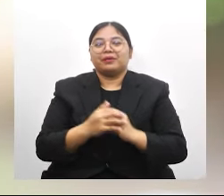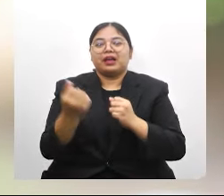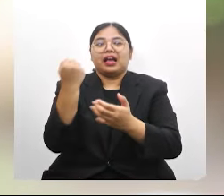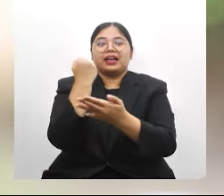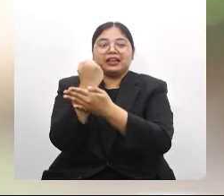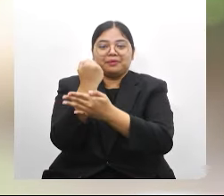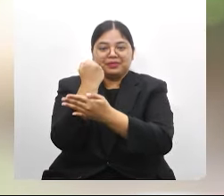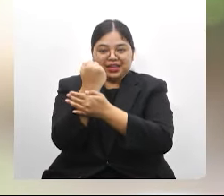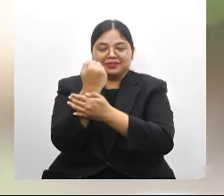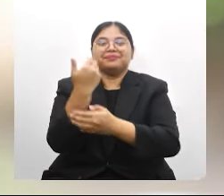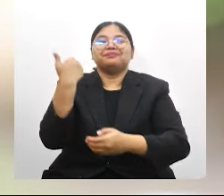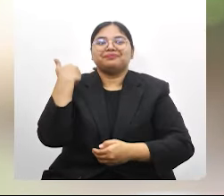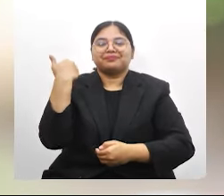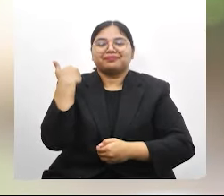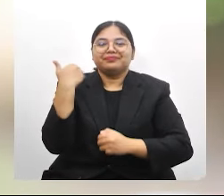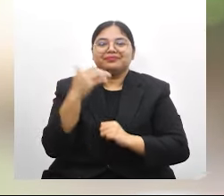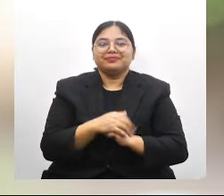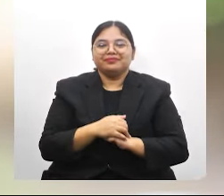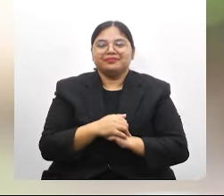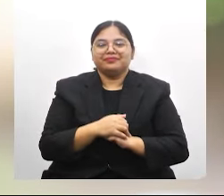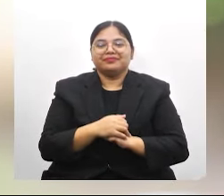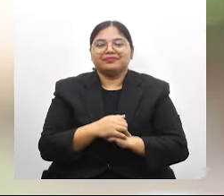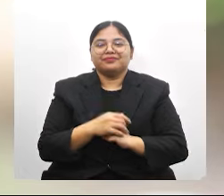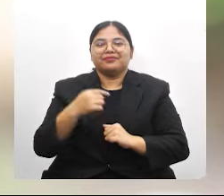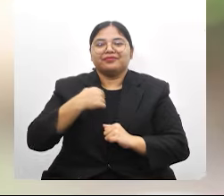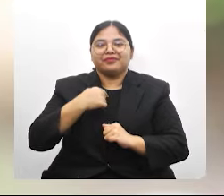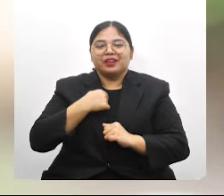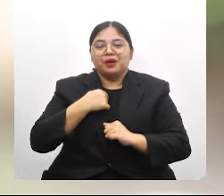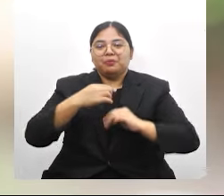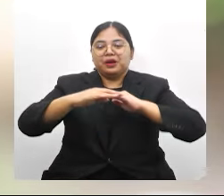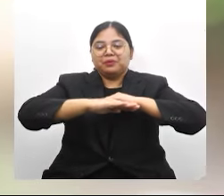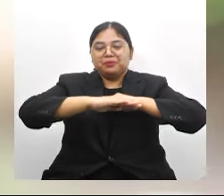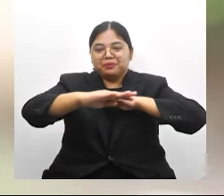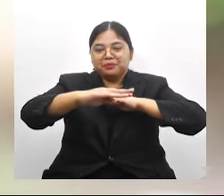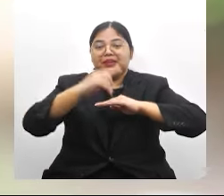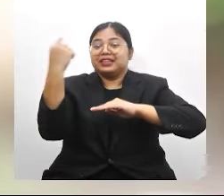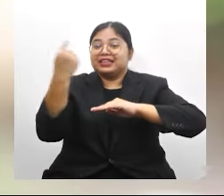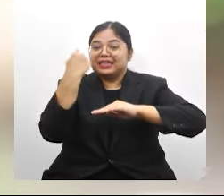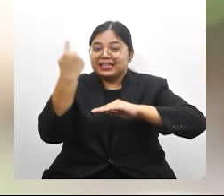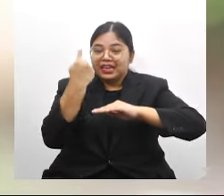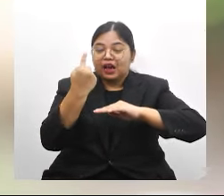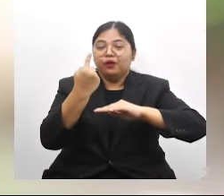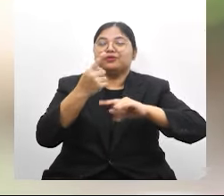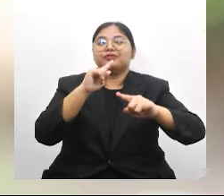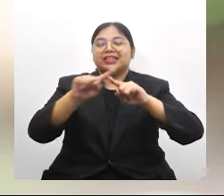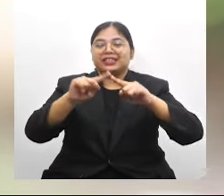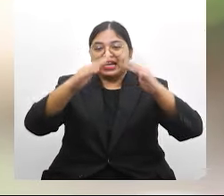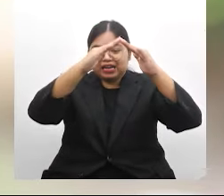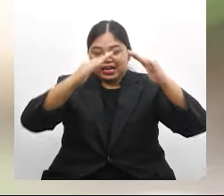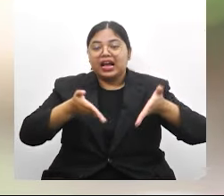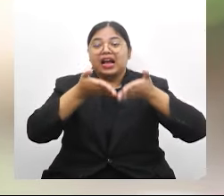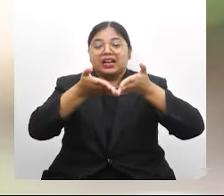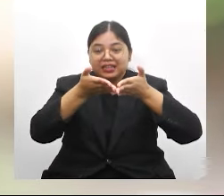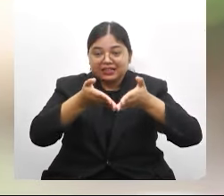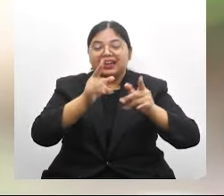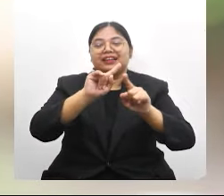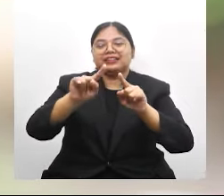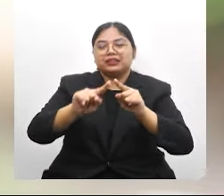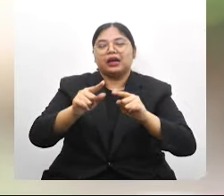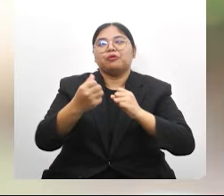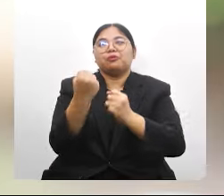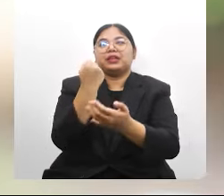เ่อเป็นเ่อผู้ปการแพท่องเที่ยวเขื่อนภาแล้วก็ผู้การเรือท่องเที่ยวแลก็เป็นกำนันใน